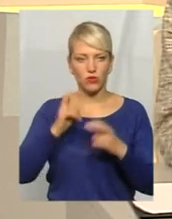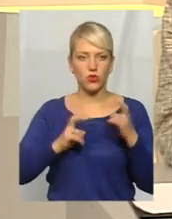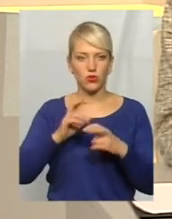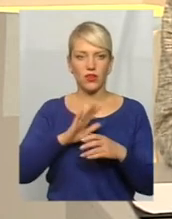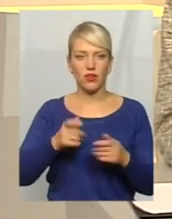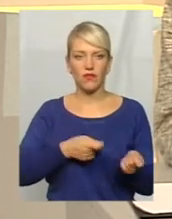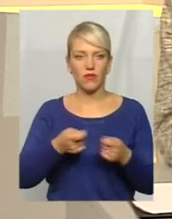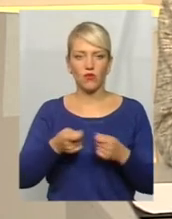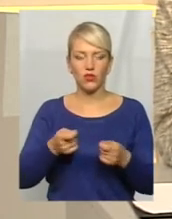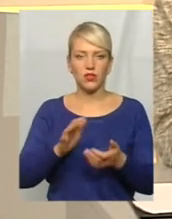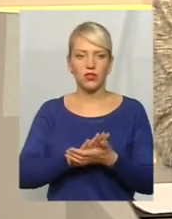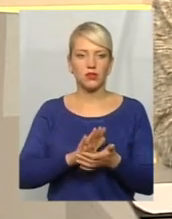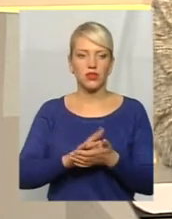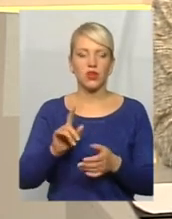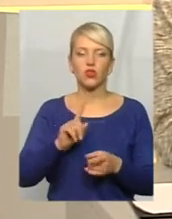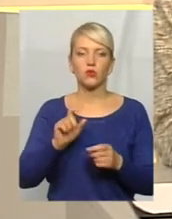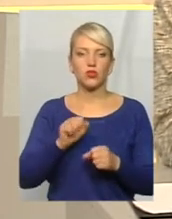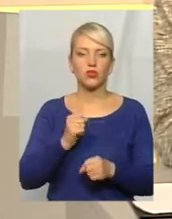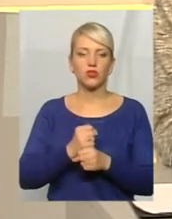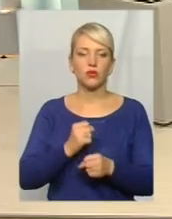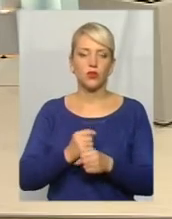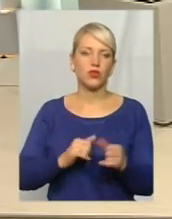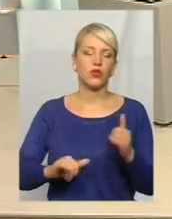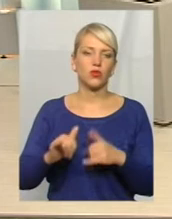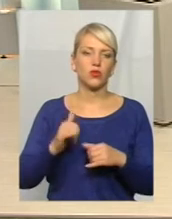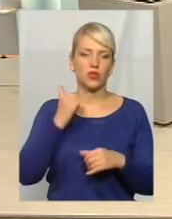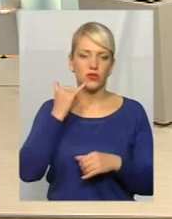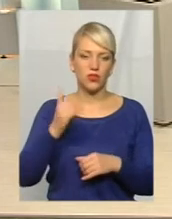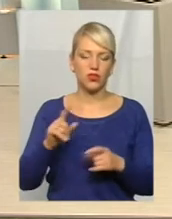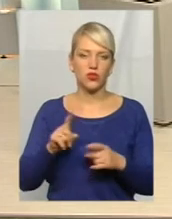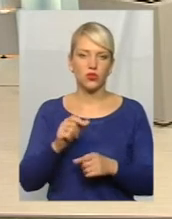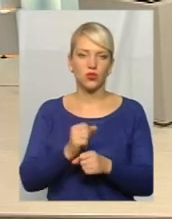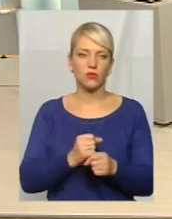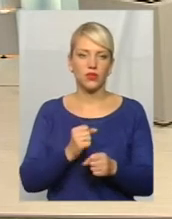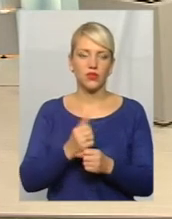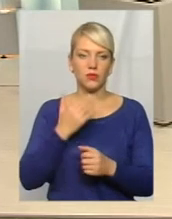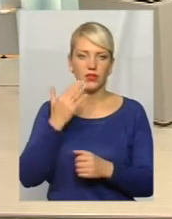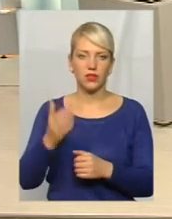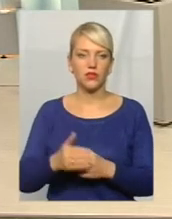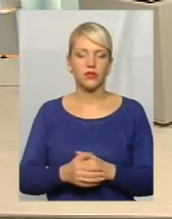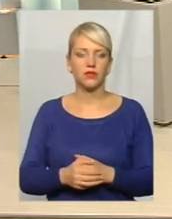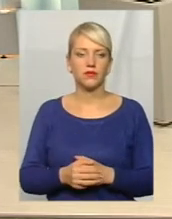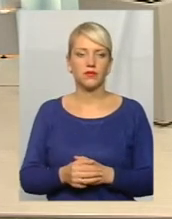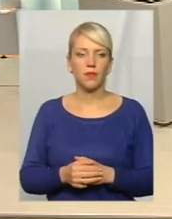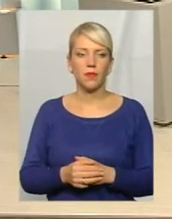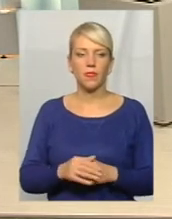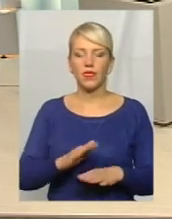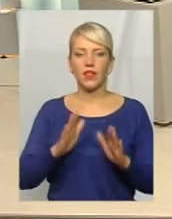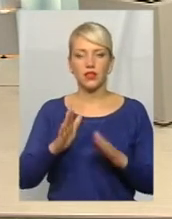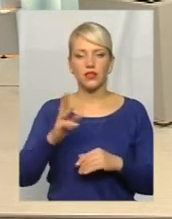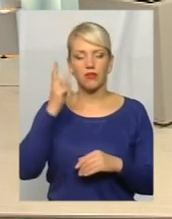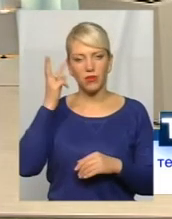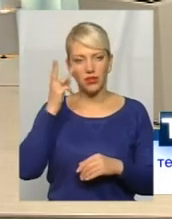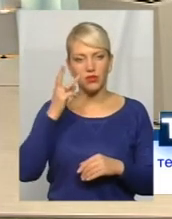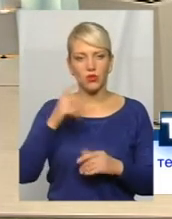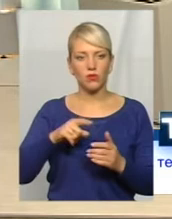зробити? Куди людям стукати, в які двері, до кого дзвонити? Що робити? Тобто не лише в Хмельницькому